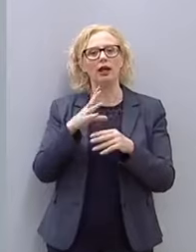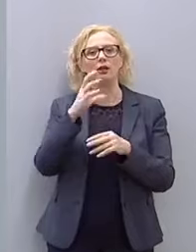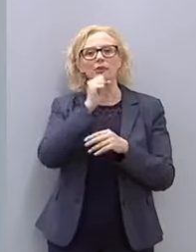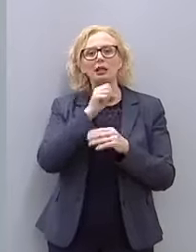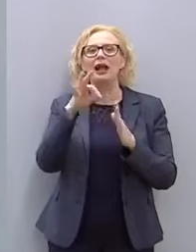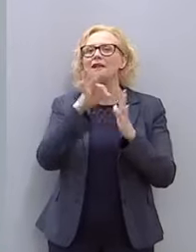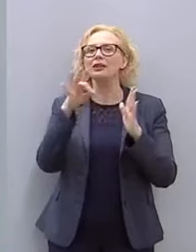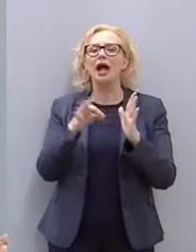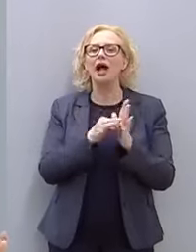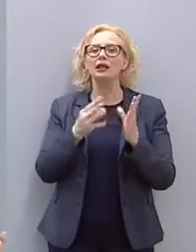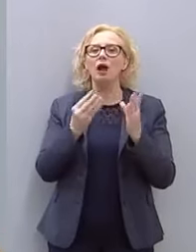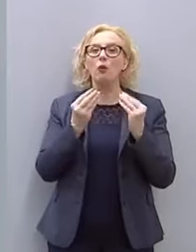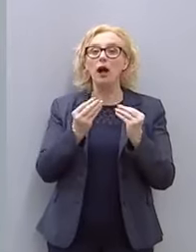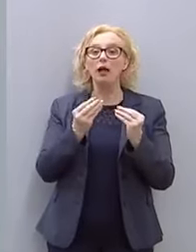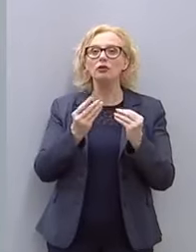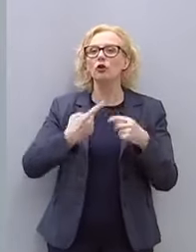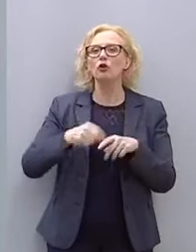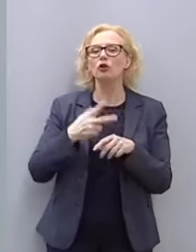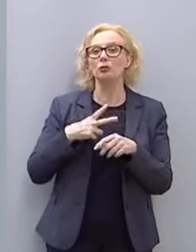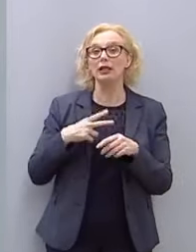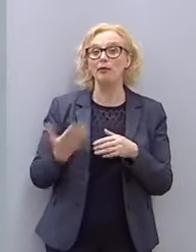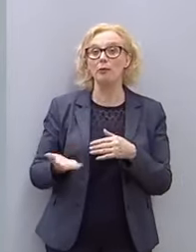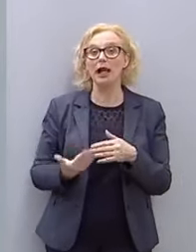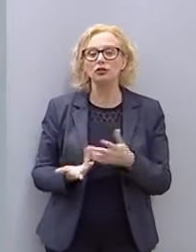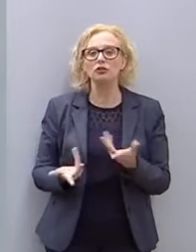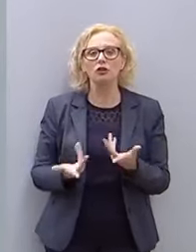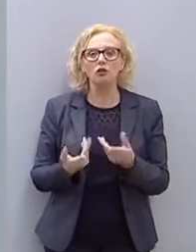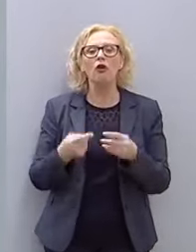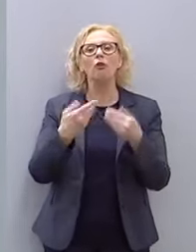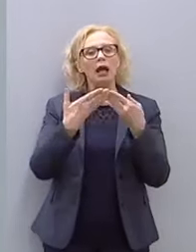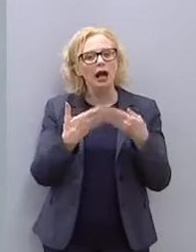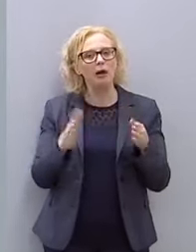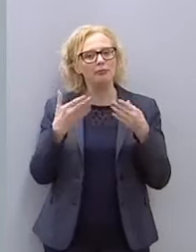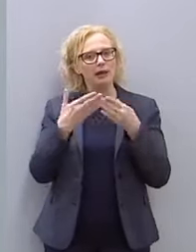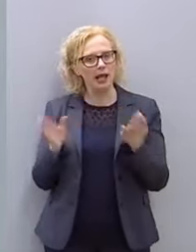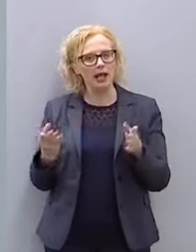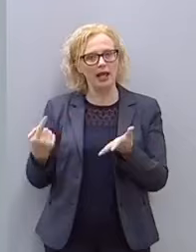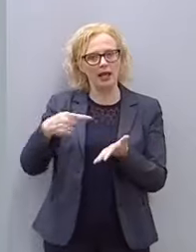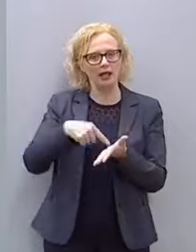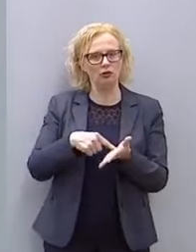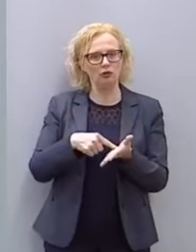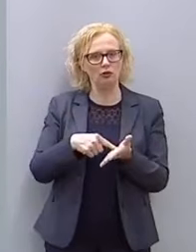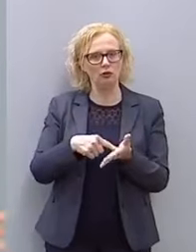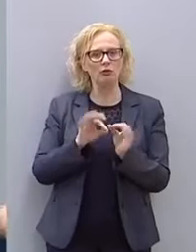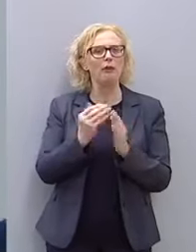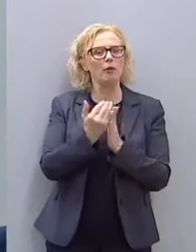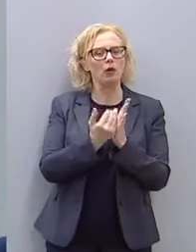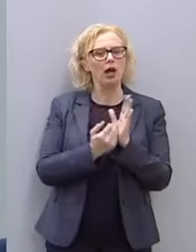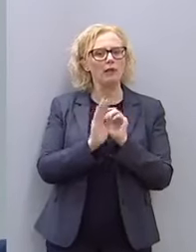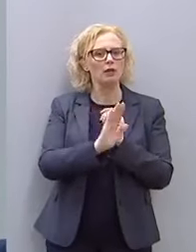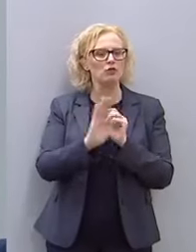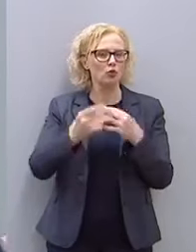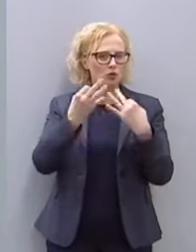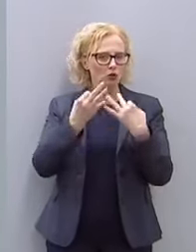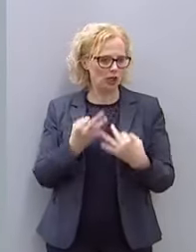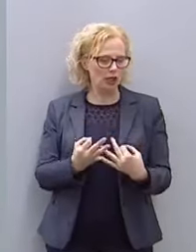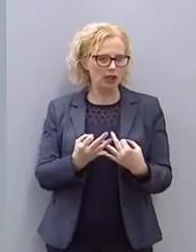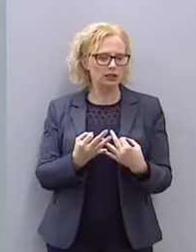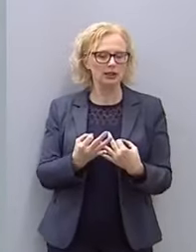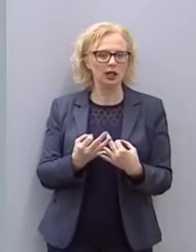nostri chiamo più breve possibile come termine di tempo gli asili potranno potranno aprire con un proprio programma di sicurezza